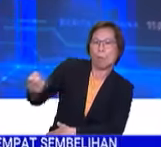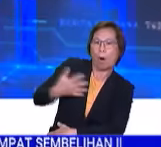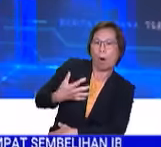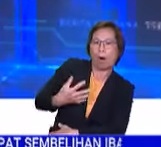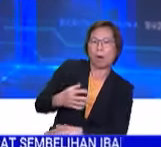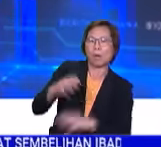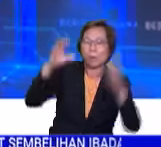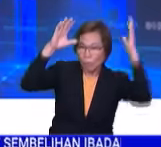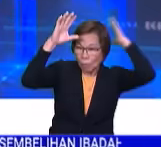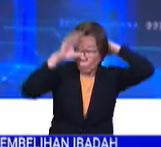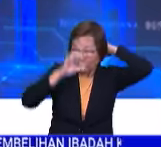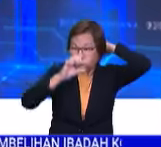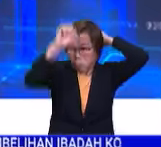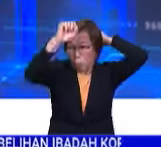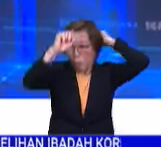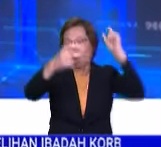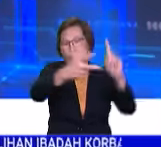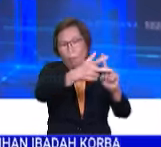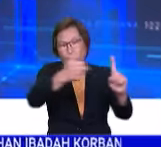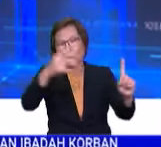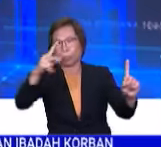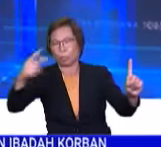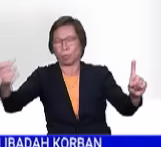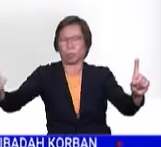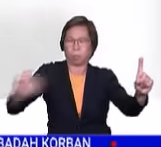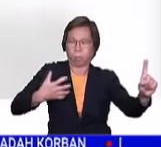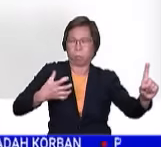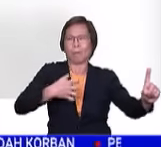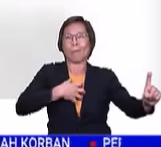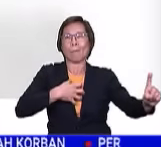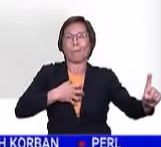Kedutaan Besar Republik Indonesia Kuala Lumpur.